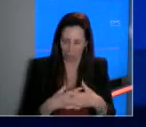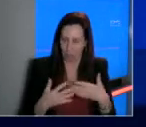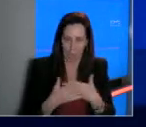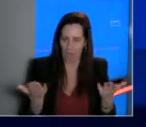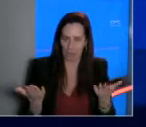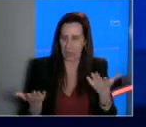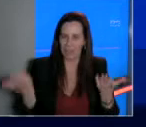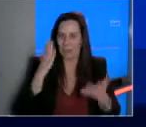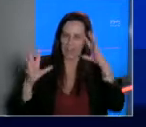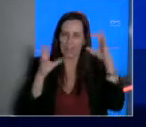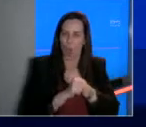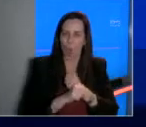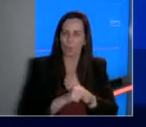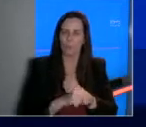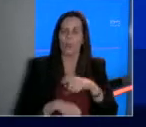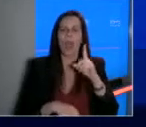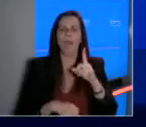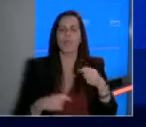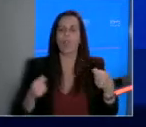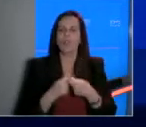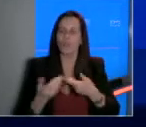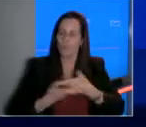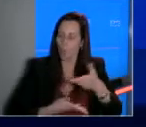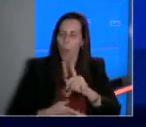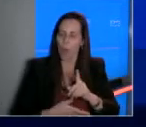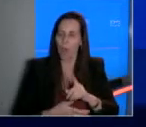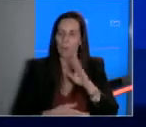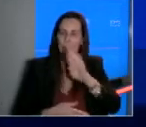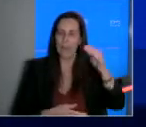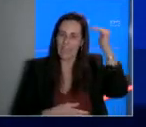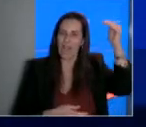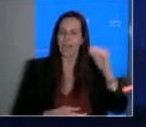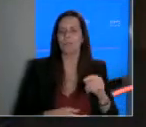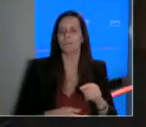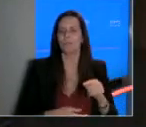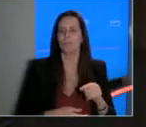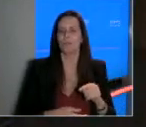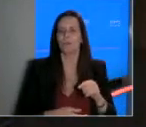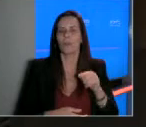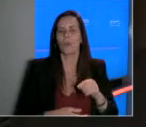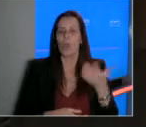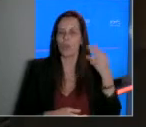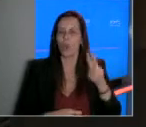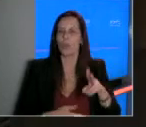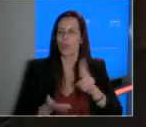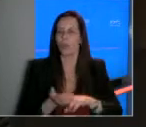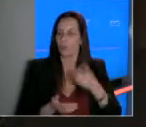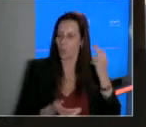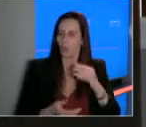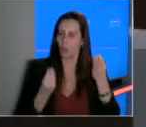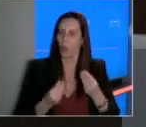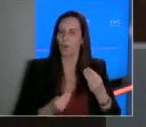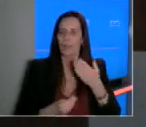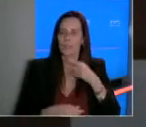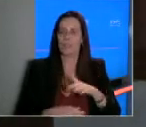פערים אידיאולוגיים, כן? אבל השיתוף פעולה הזה נקרא לו, הוא היה יכול להיות נכון, והוא היה יכול להיות טוב